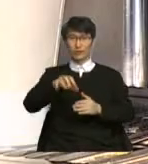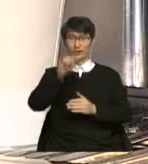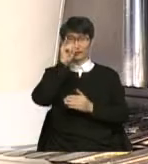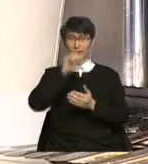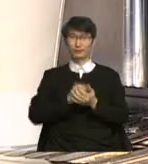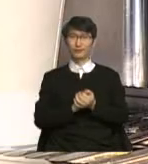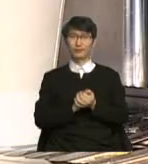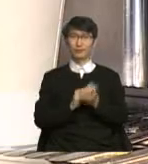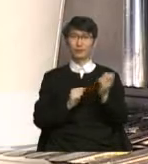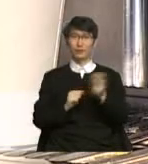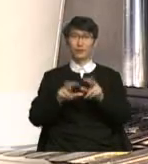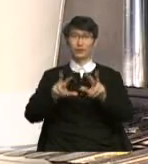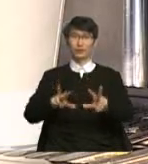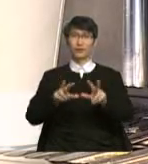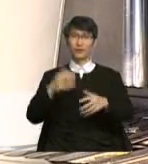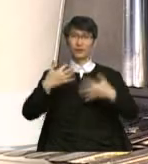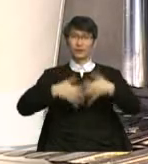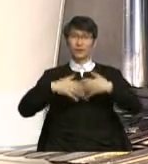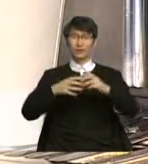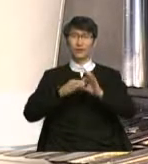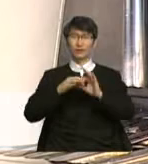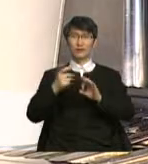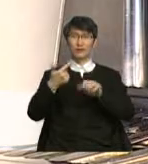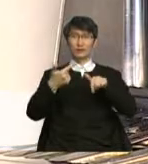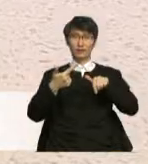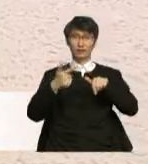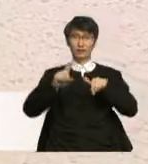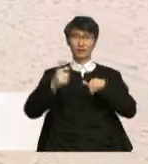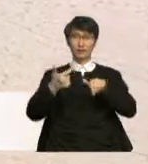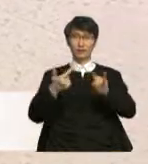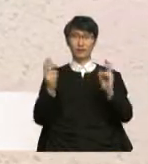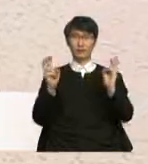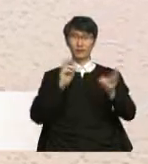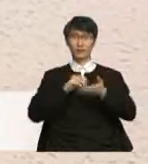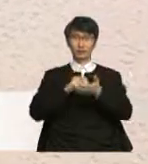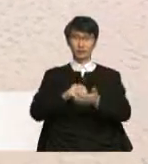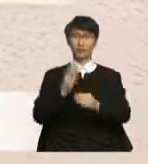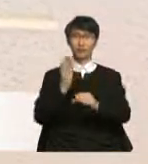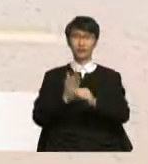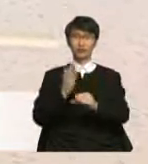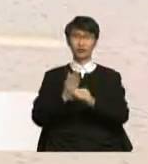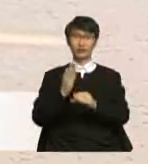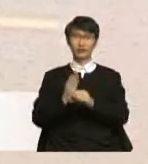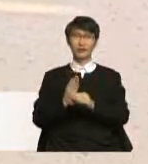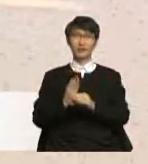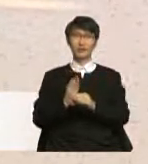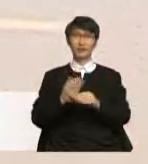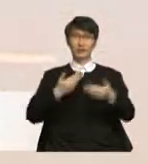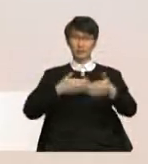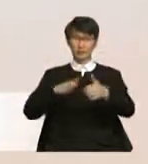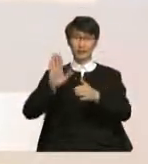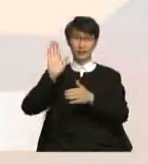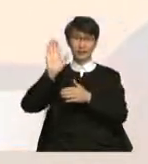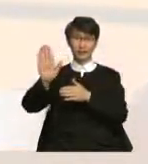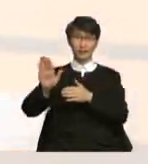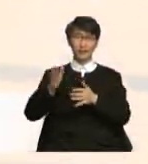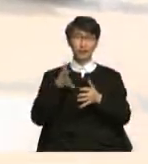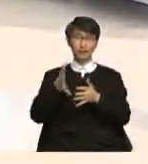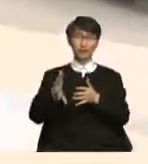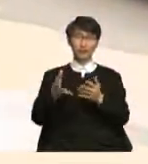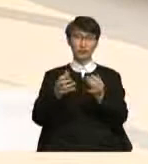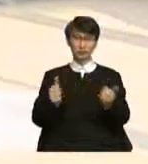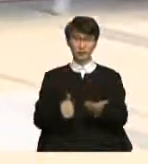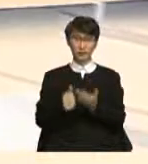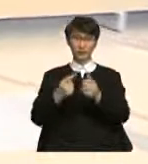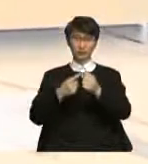있으며 현재 로봇 관련 16 개 업체가 입주해 있습니다 ict 로봇 리빙 넵 은 앞으로 전문 인력